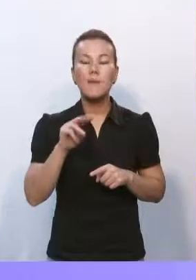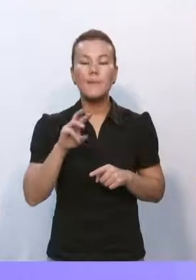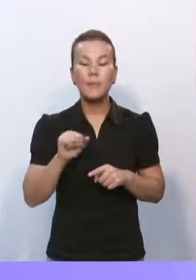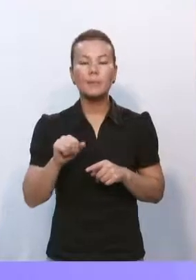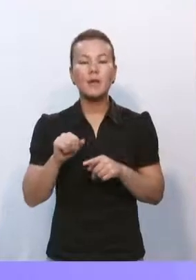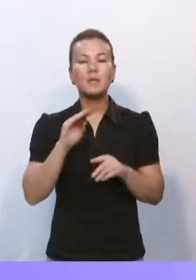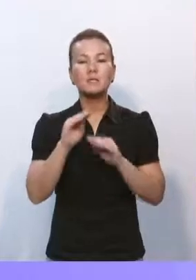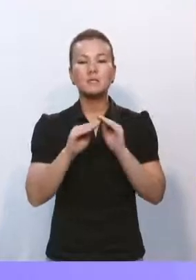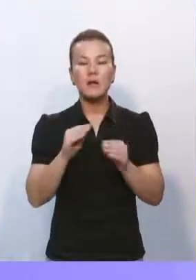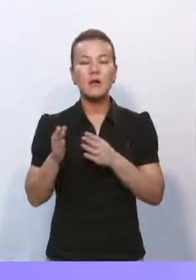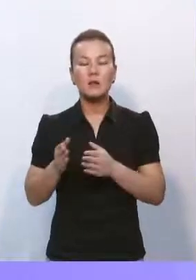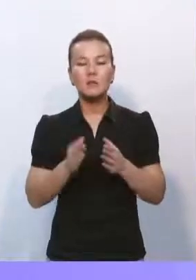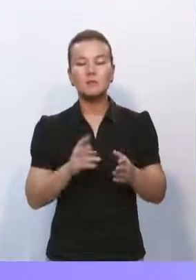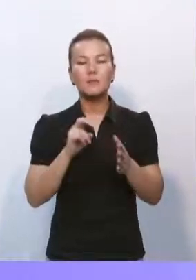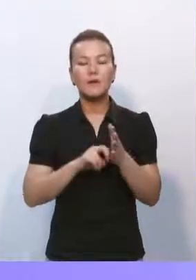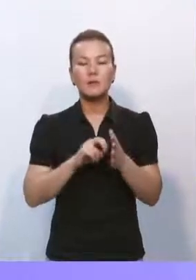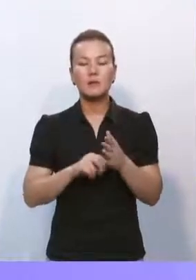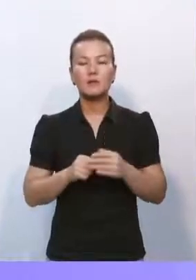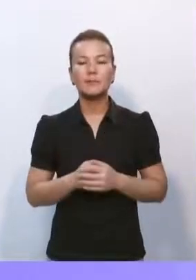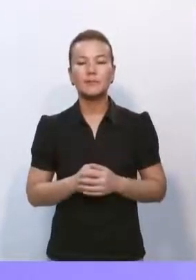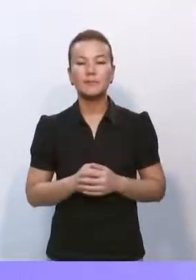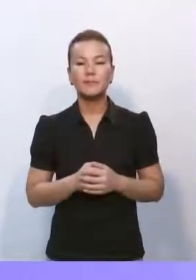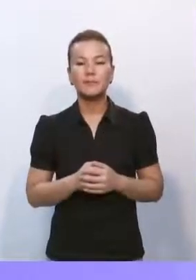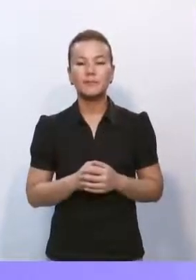Составим алгоритм проверки.